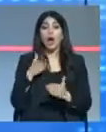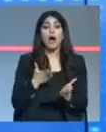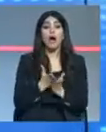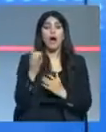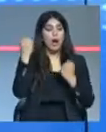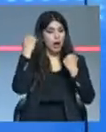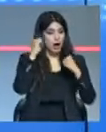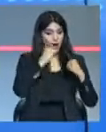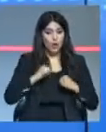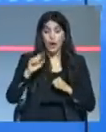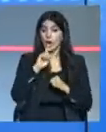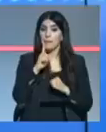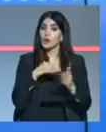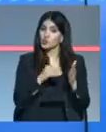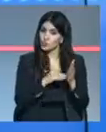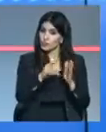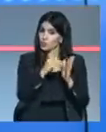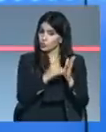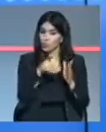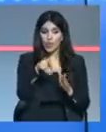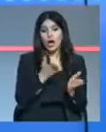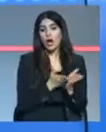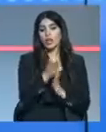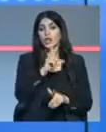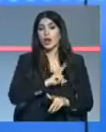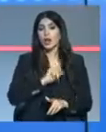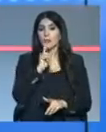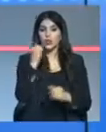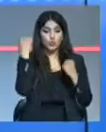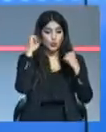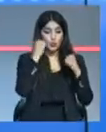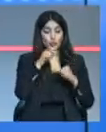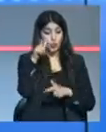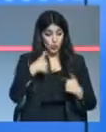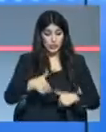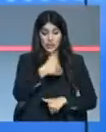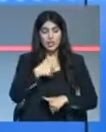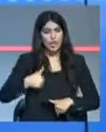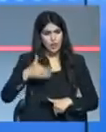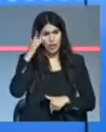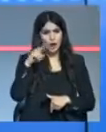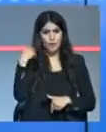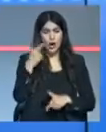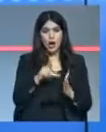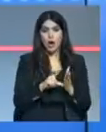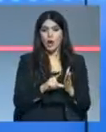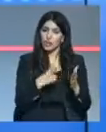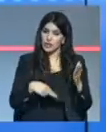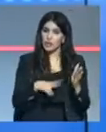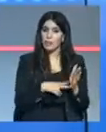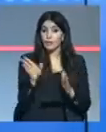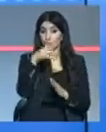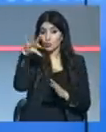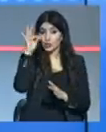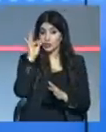مكفول بمقتضى الدستور هذا ال وزاره الداخليه لم تناقش يوما في ذلك لانها على وعي تام القوانين نافذه المفعول في البلاد بالنسبه